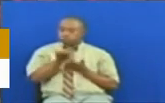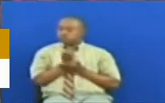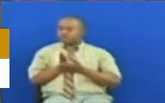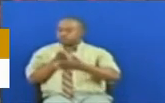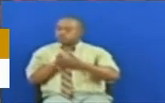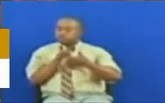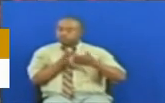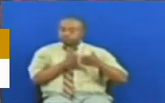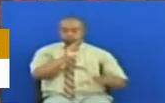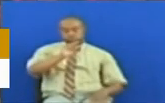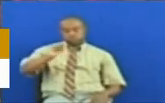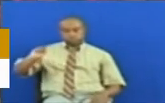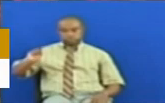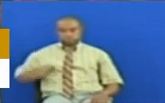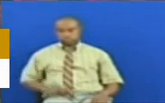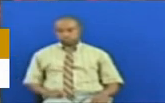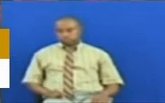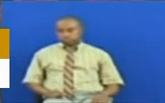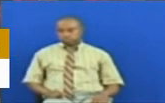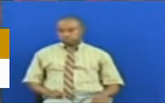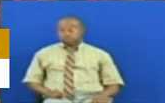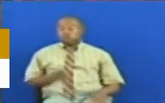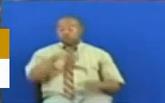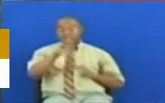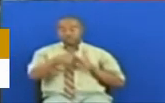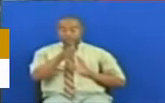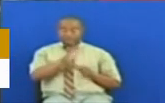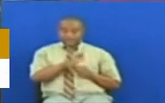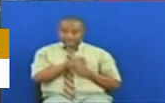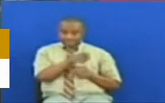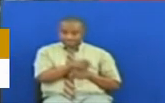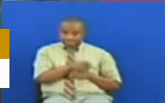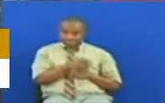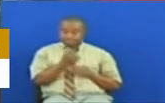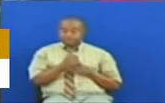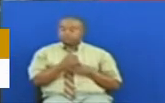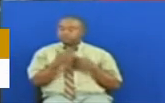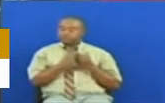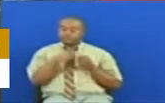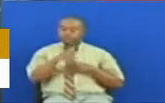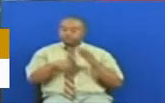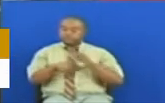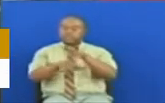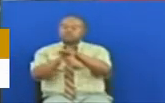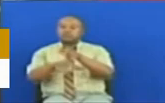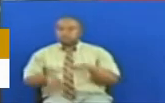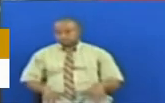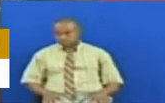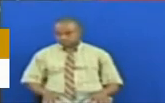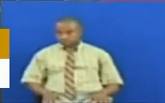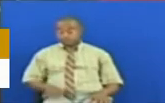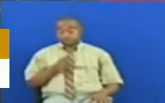vidogo kutupeleka kwenye kuwa na viwanda vingi vya kuchakata samaki. Sasa Mheshimiwa Speaker, sheria